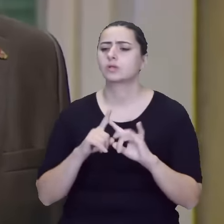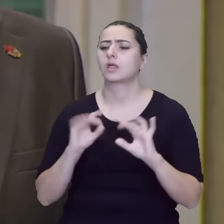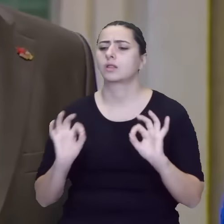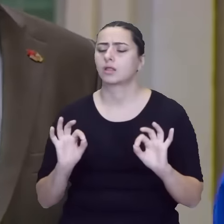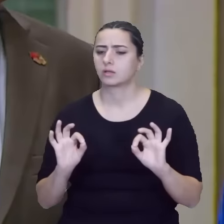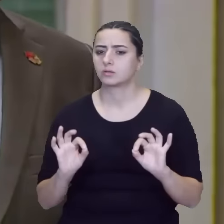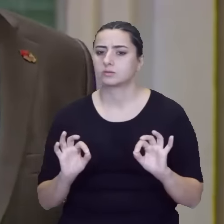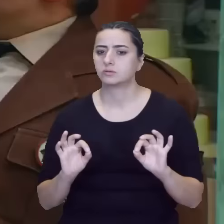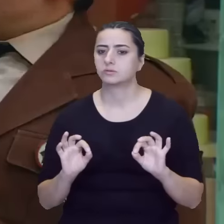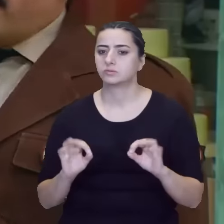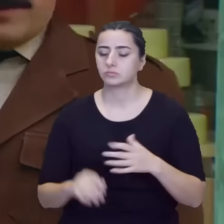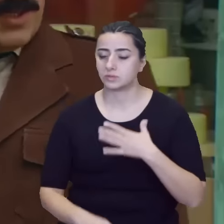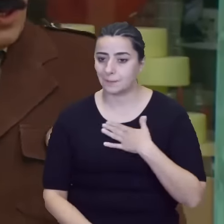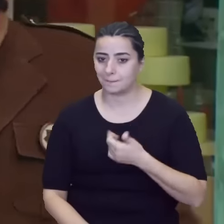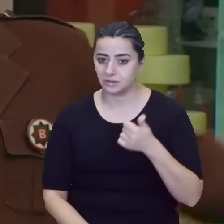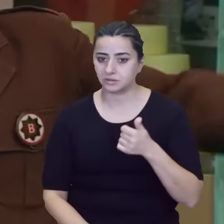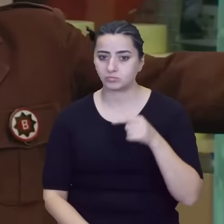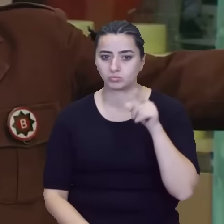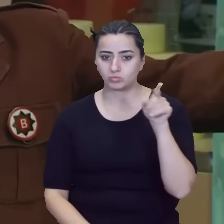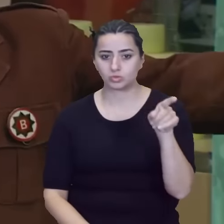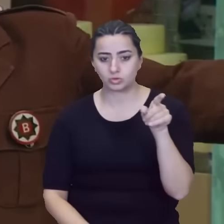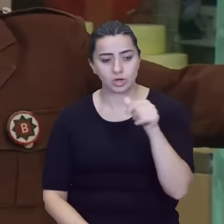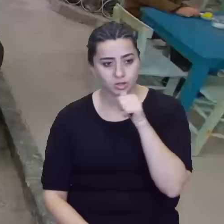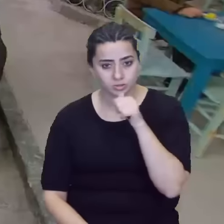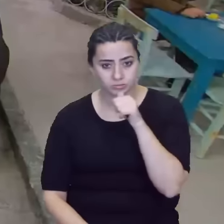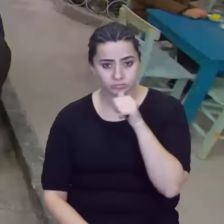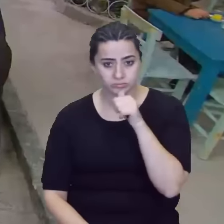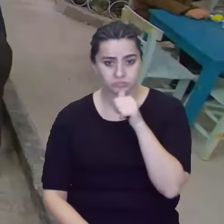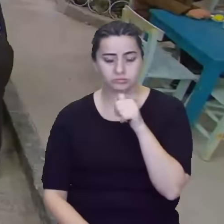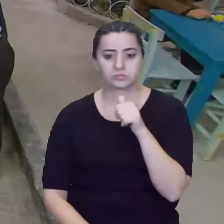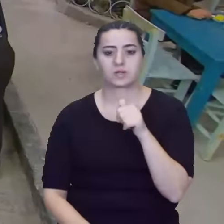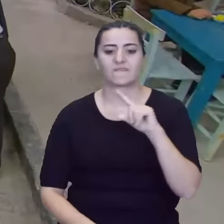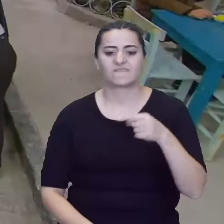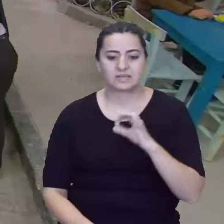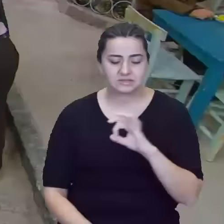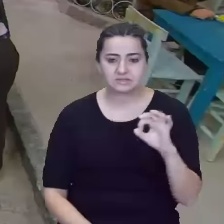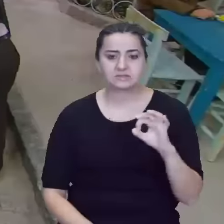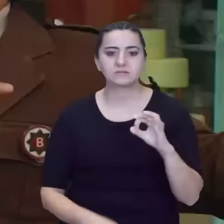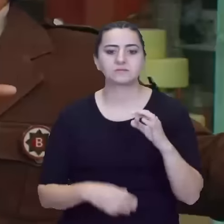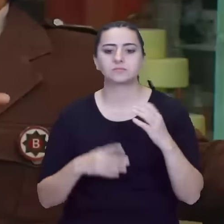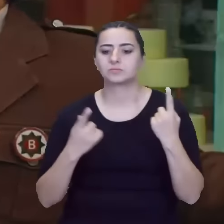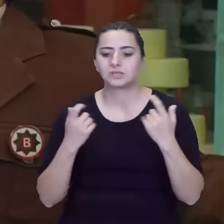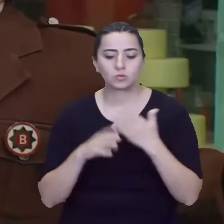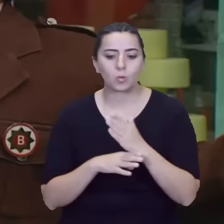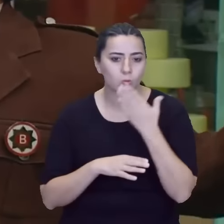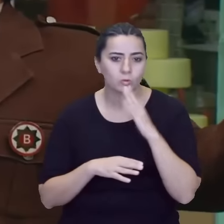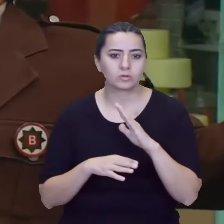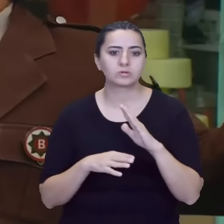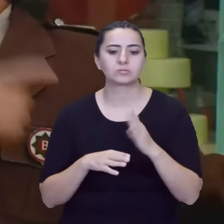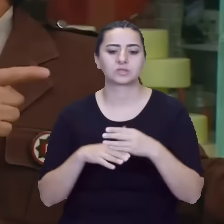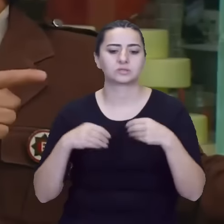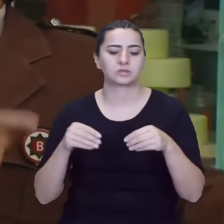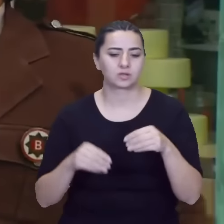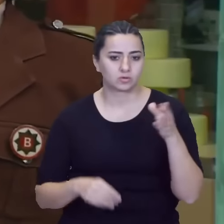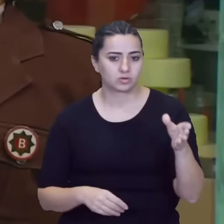çekir. Sayın başkanım, ambu gördüğünüz adam vergisiz, algısız mal satır, seyyar